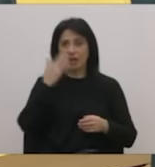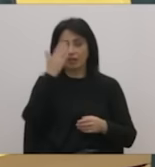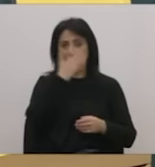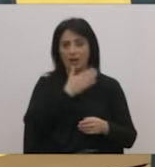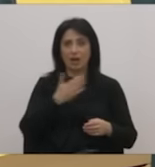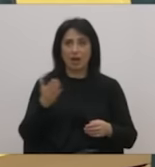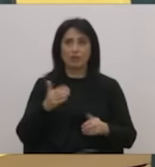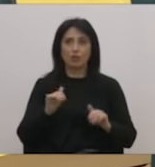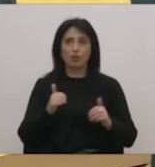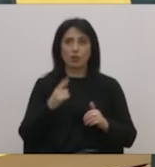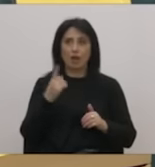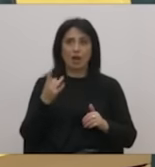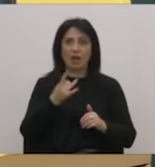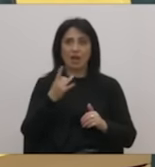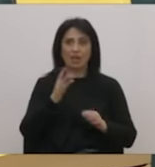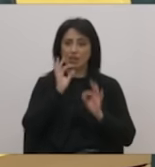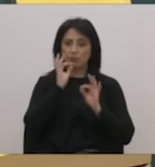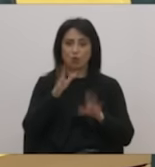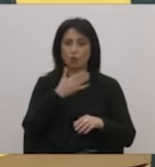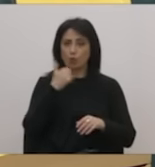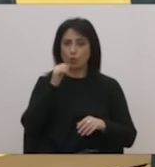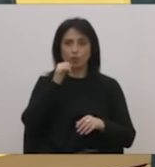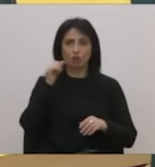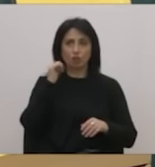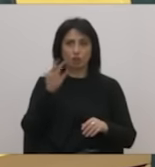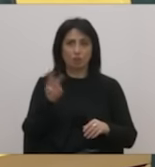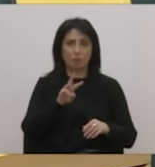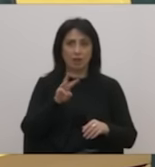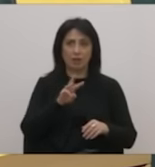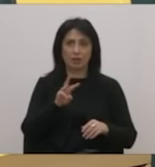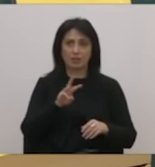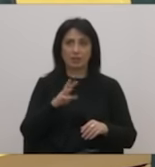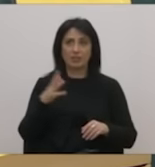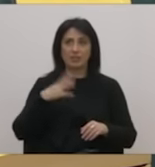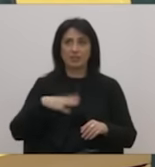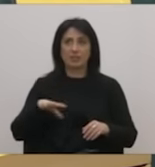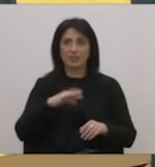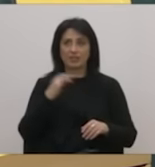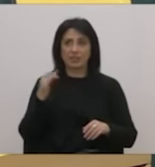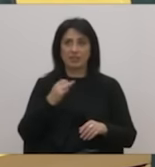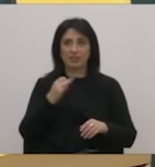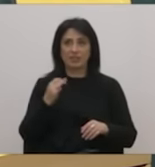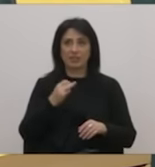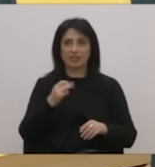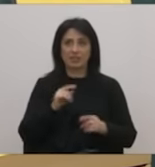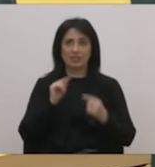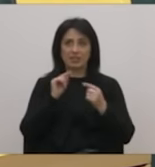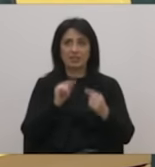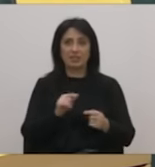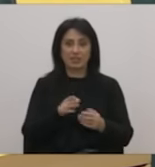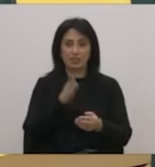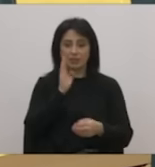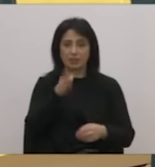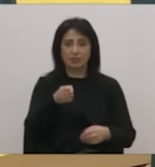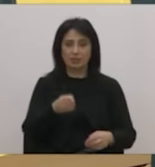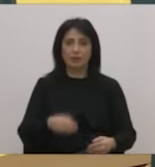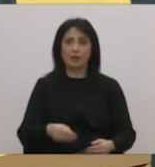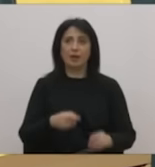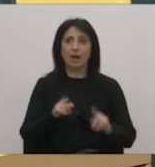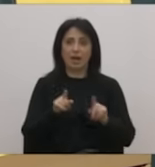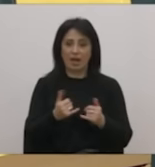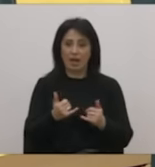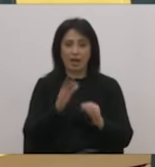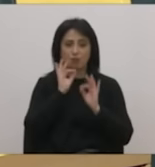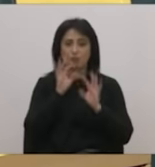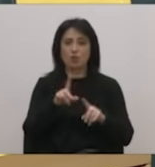ხალხი, როგორც ერთხელ არ გაპატია ჩარშან მარტში, საქართველოს ინტერესების წინააღმდეგ წასვლა, არც ეხლა